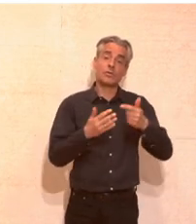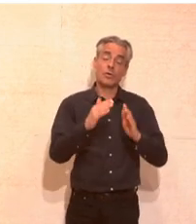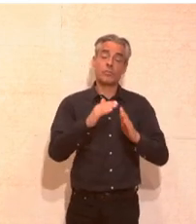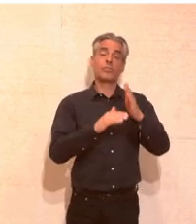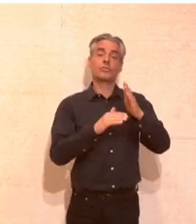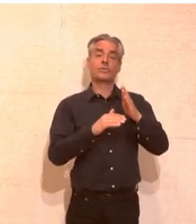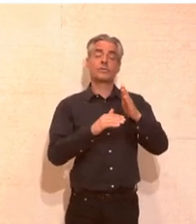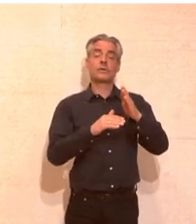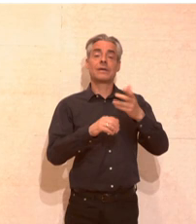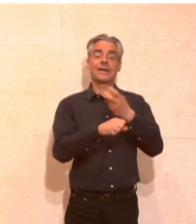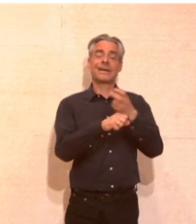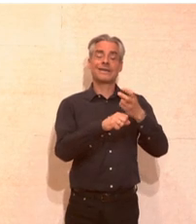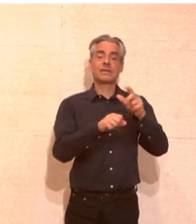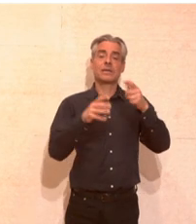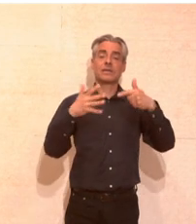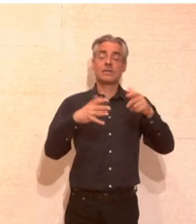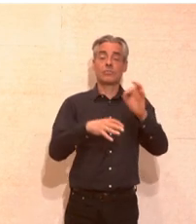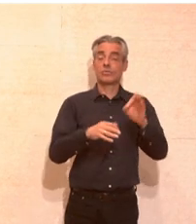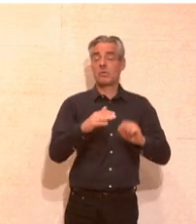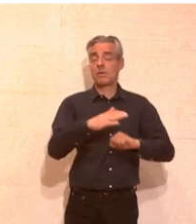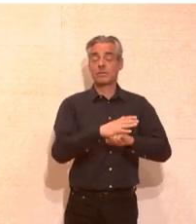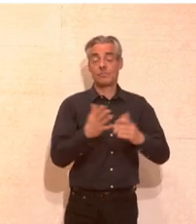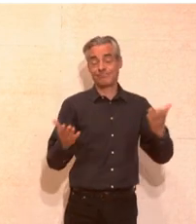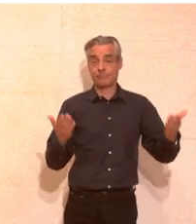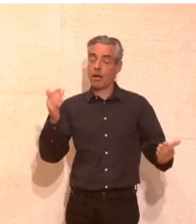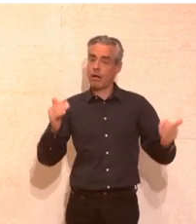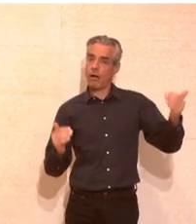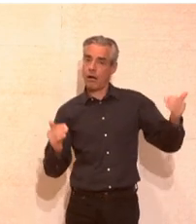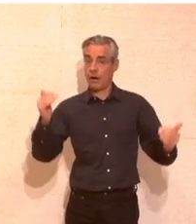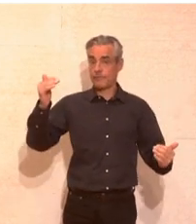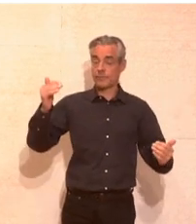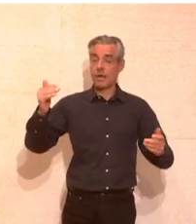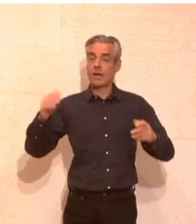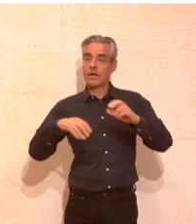que ce risque pour 17% d'entre eux. Alors là, c'est un